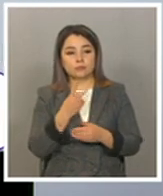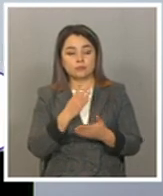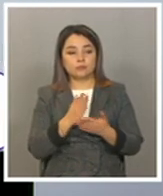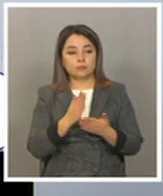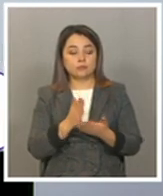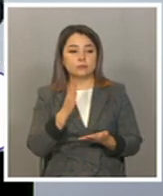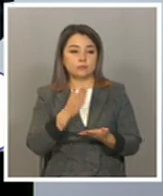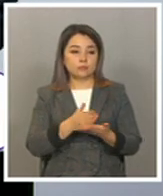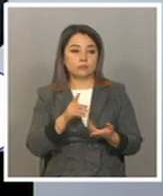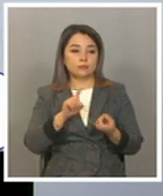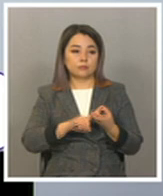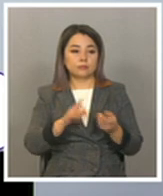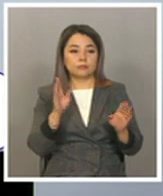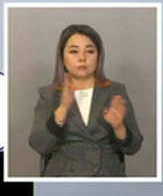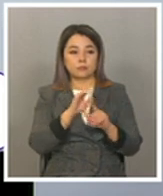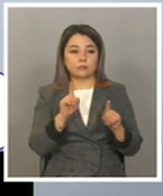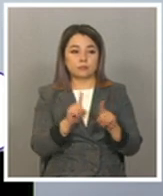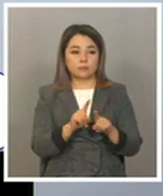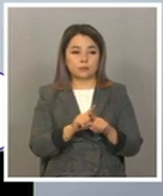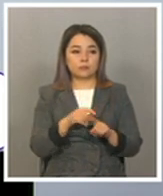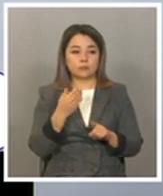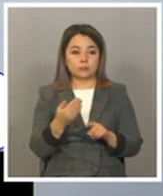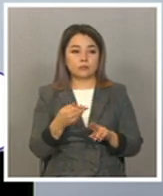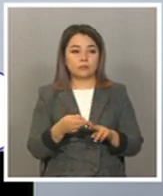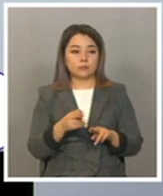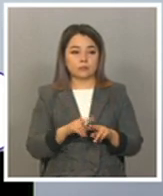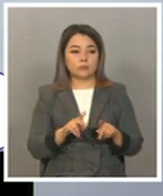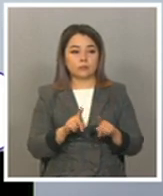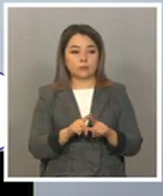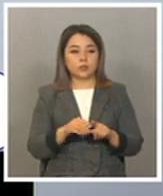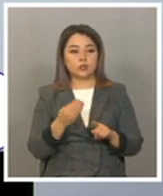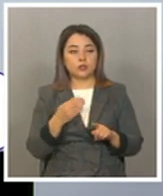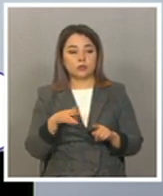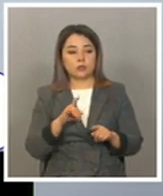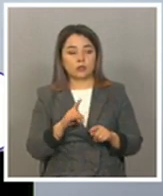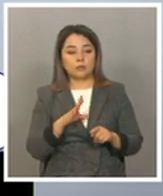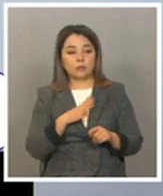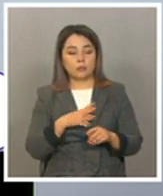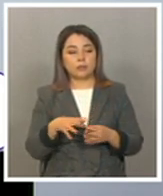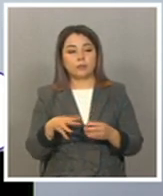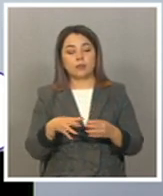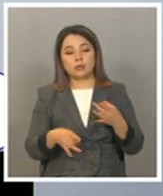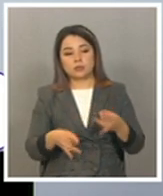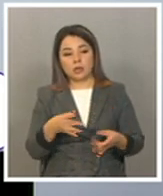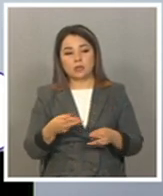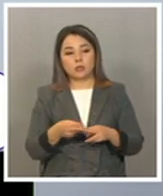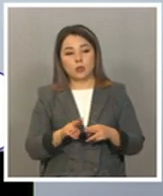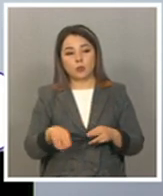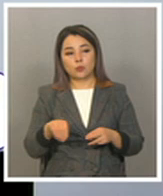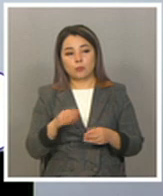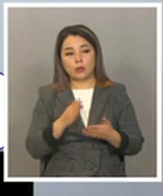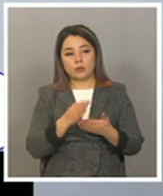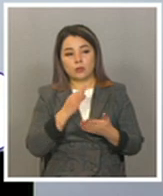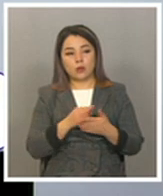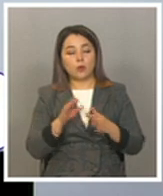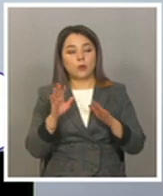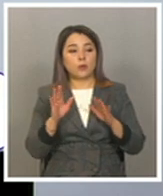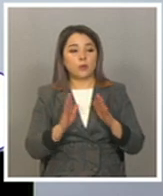климатқа да байланысты, және одан кейін шымды сазды топырақты қараңыздар, ол жерде өсімдіктер жамылғысы қалыңдай